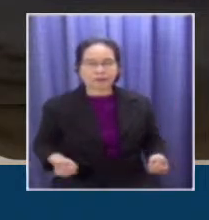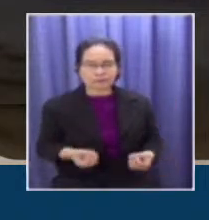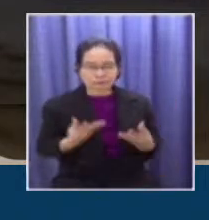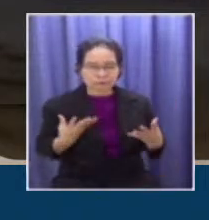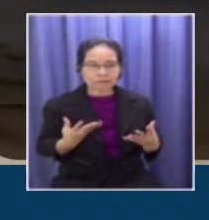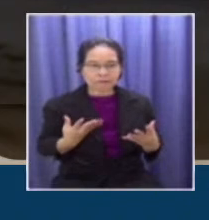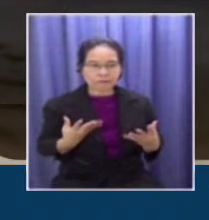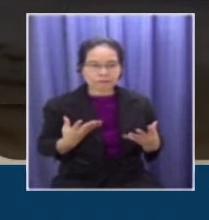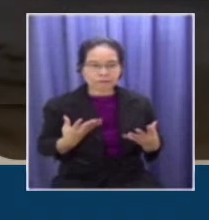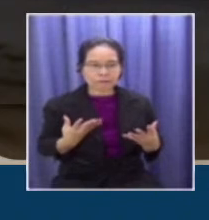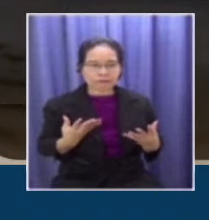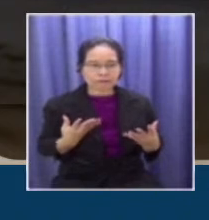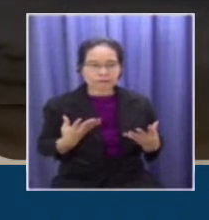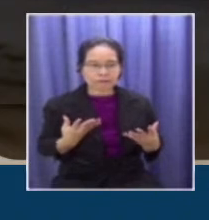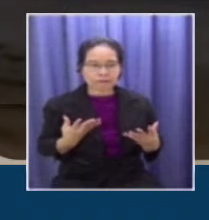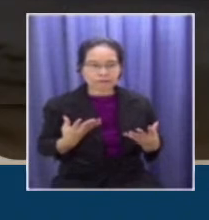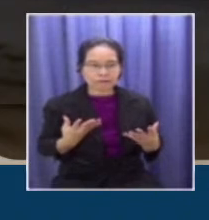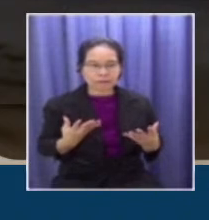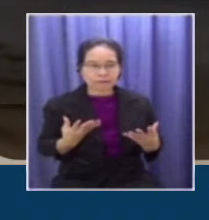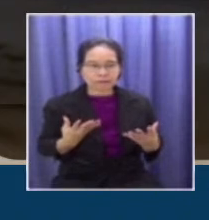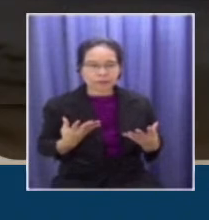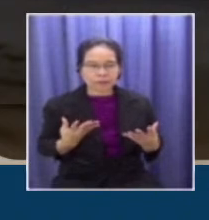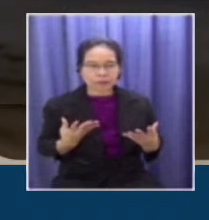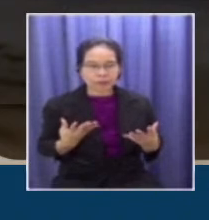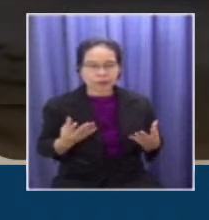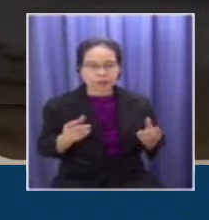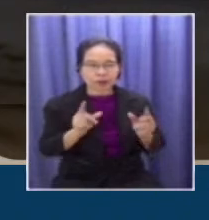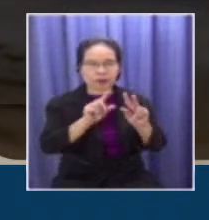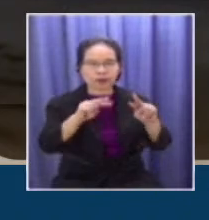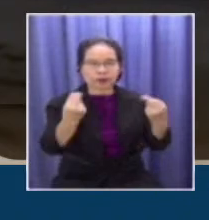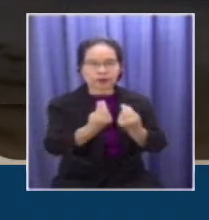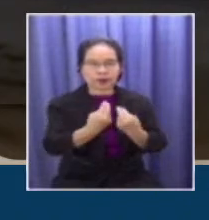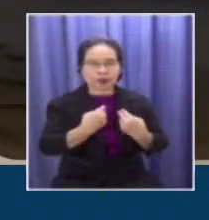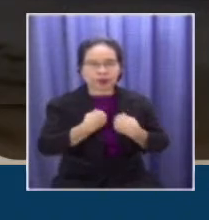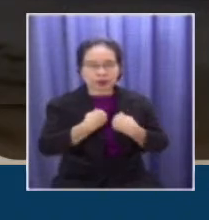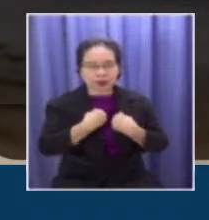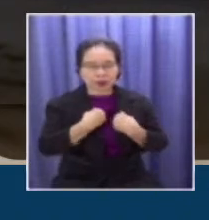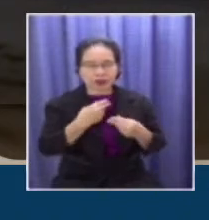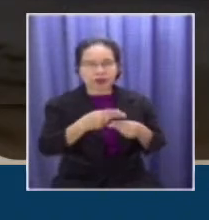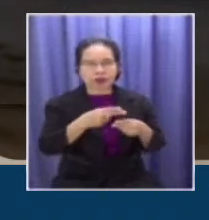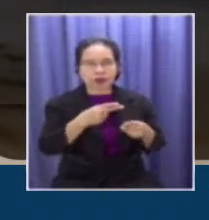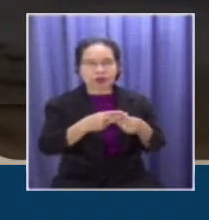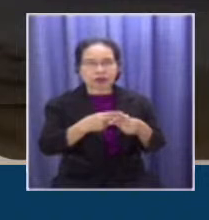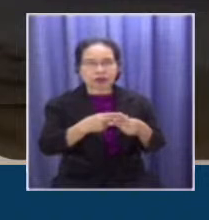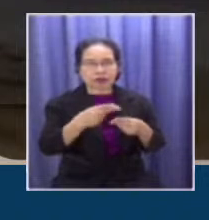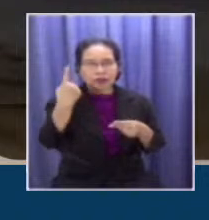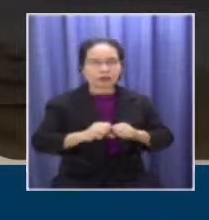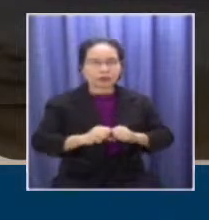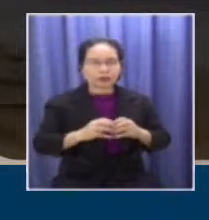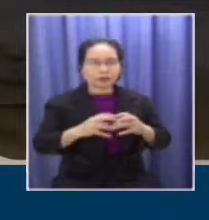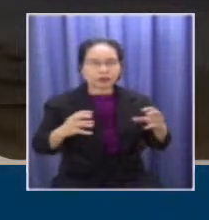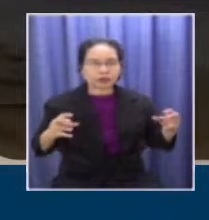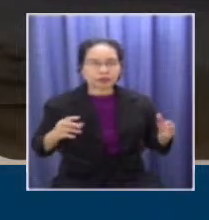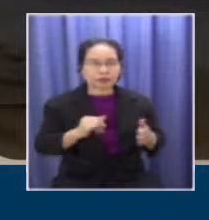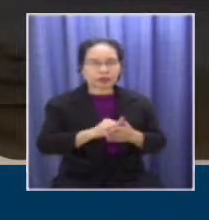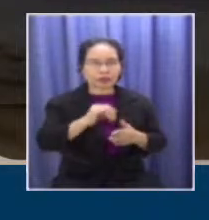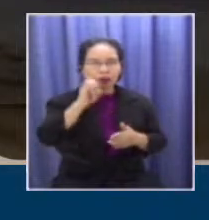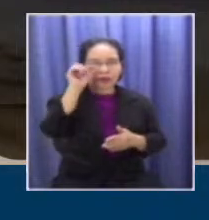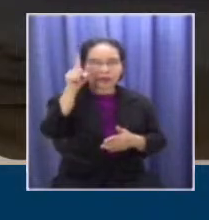yɛne de yɛ honhom no kaeɛ daa so na wɔn dodoɔ yɛ sɛn baba yɛntoa so nkenkan